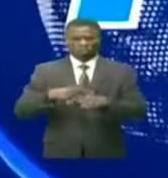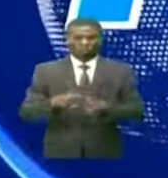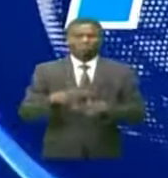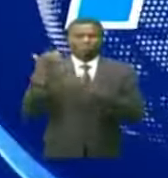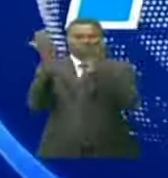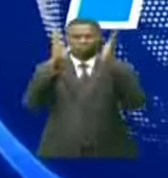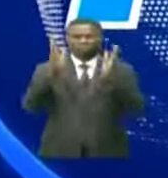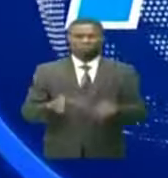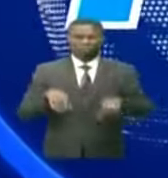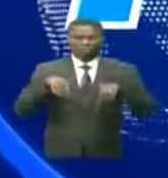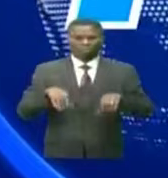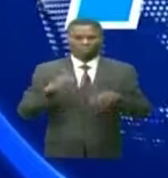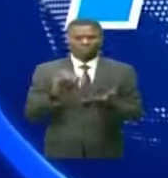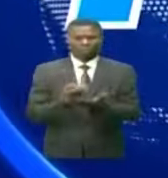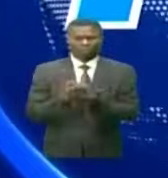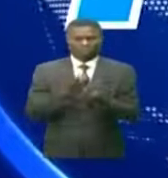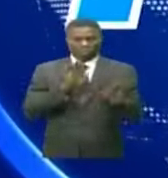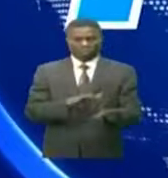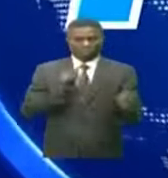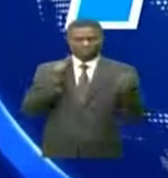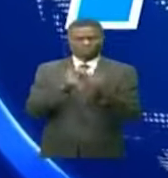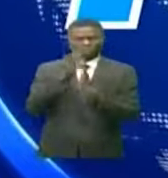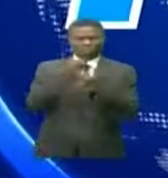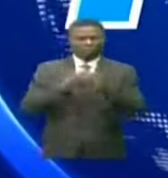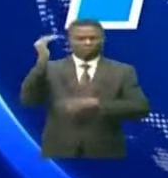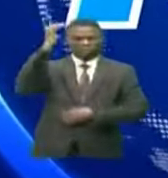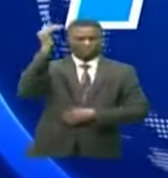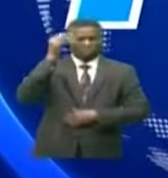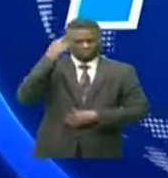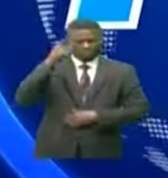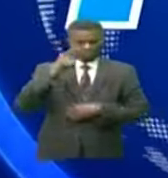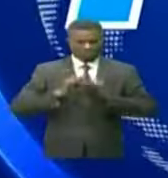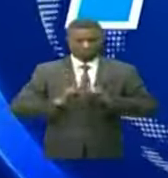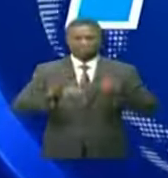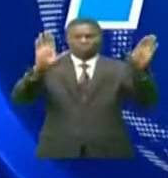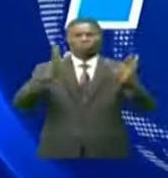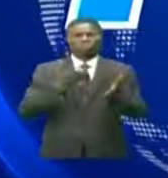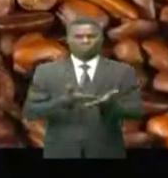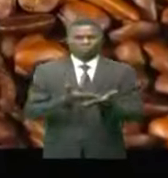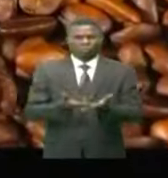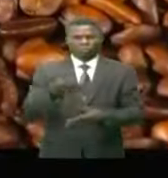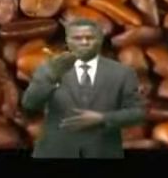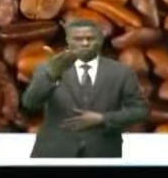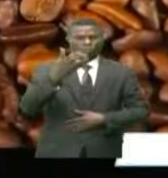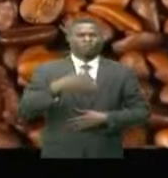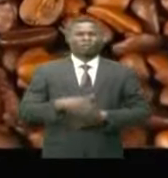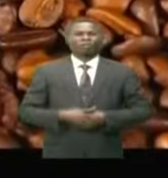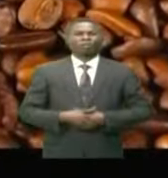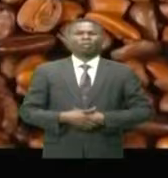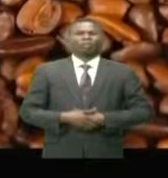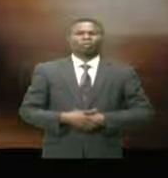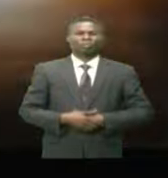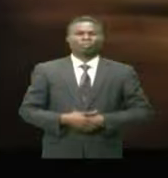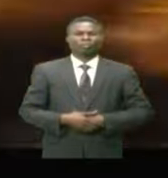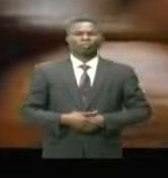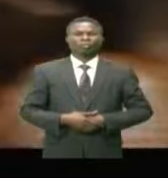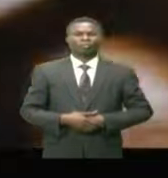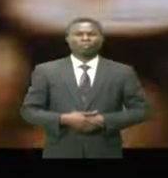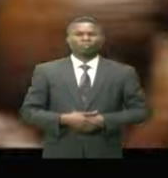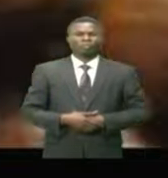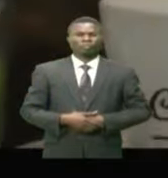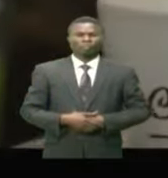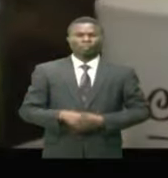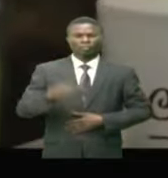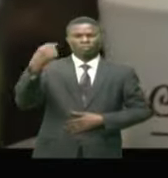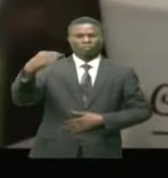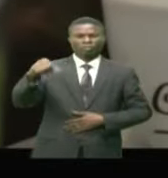économique, mais il faudra encore attendre jusqu'au mois de décembre pour le déguster à Nimbalaka. Le café de l'Ituri était également présent au